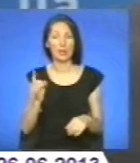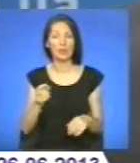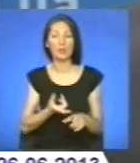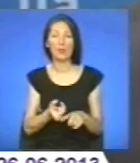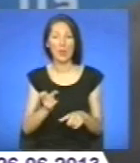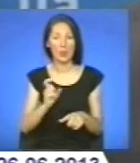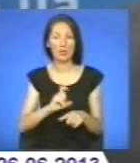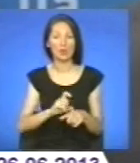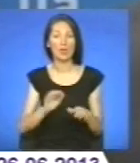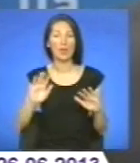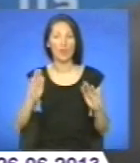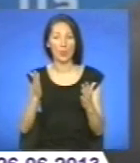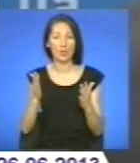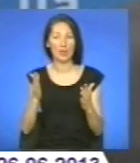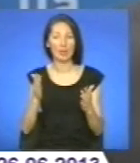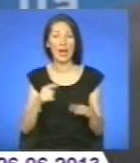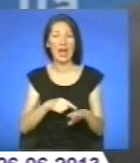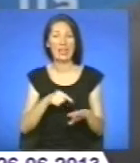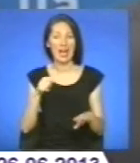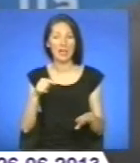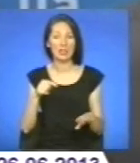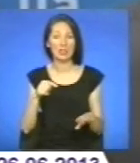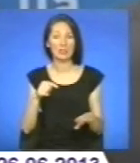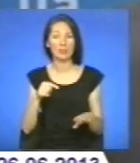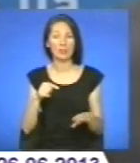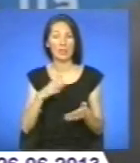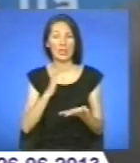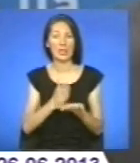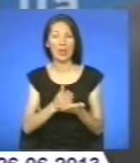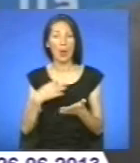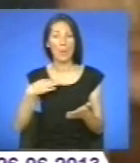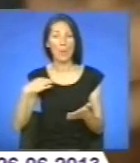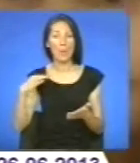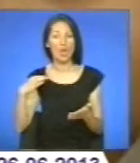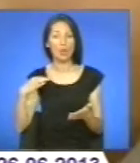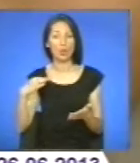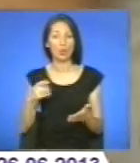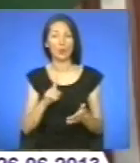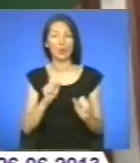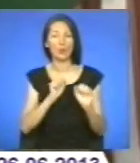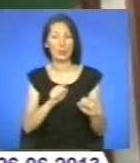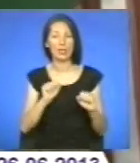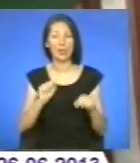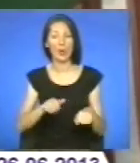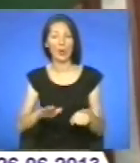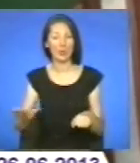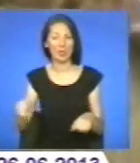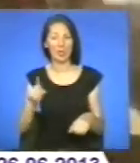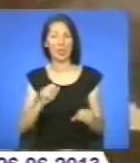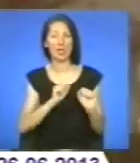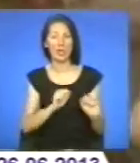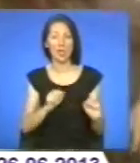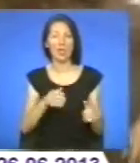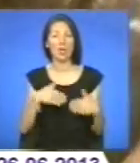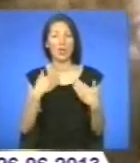більшості випадків реакція є байдужою. Аби захистити права дітей, їхній адвокат